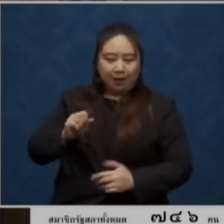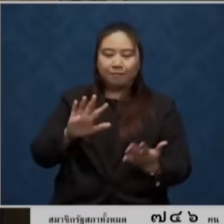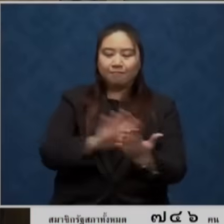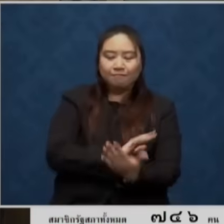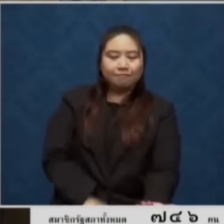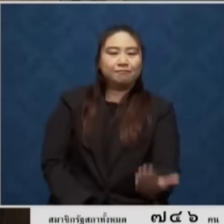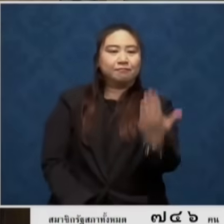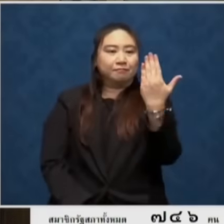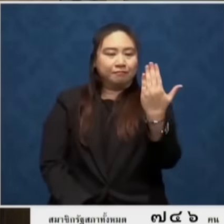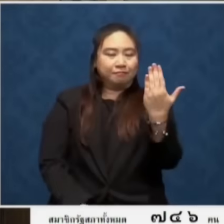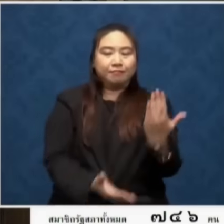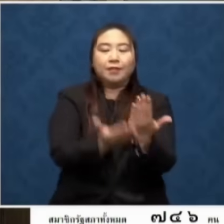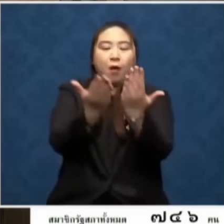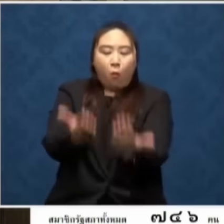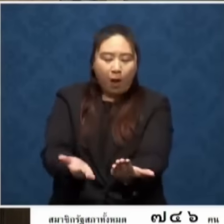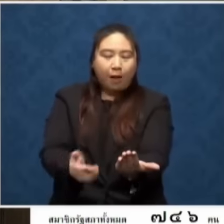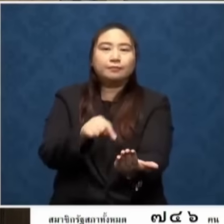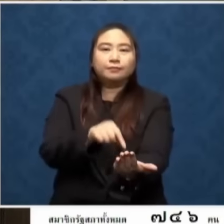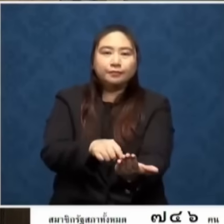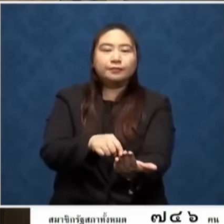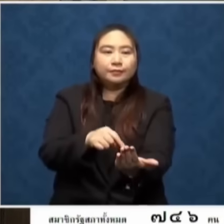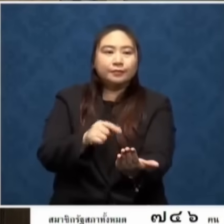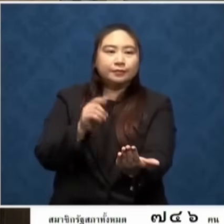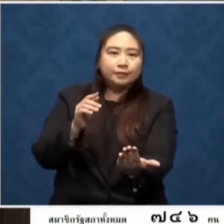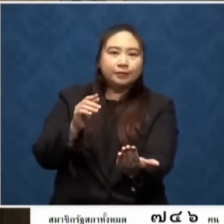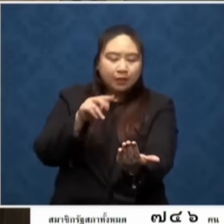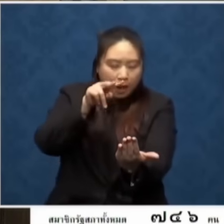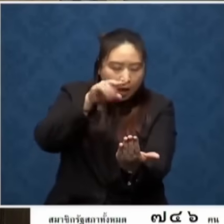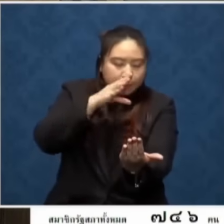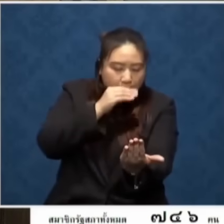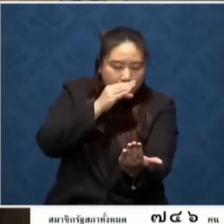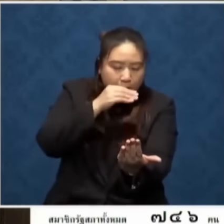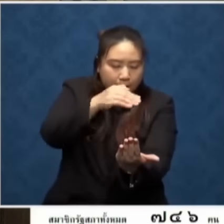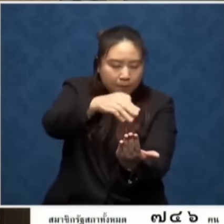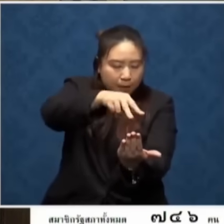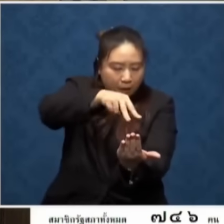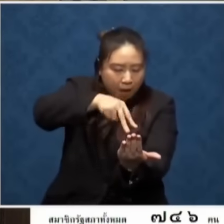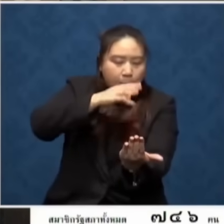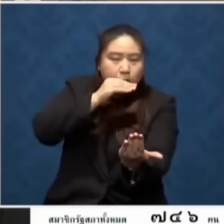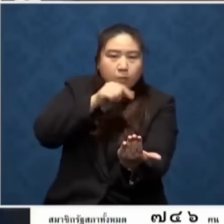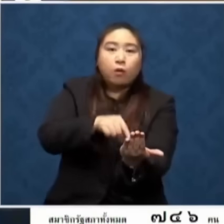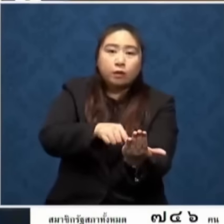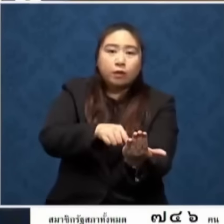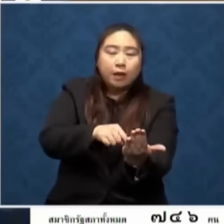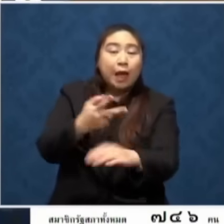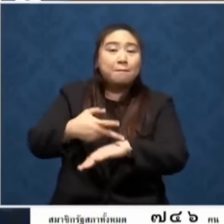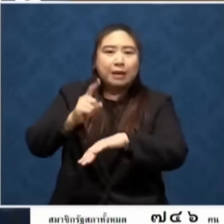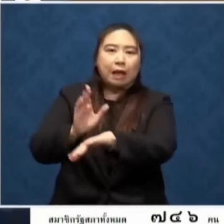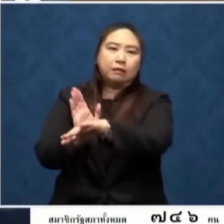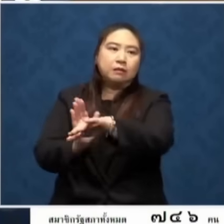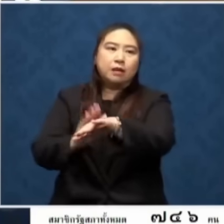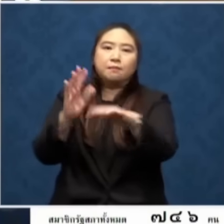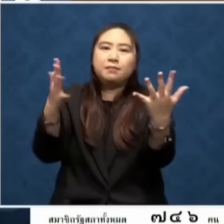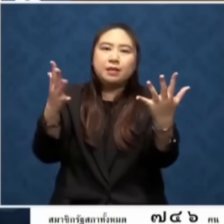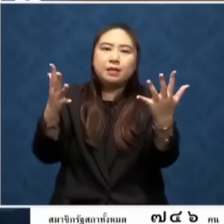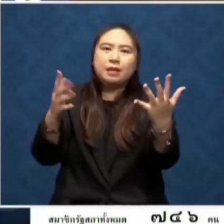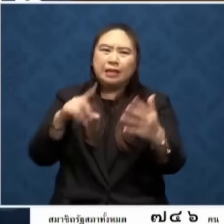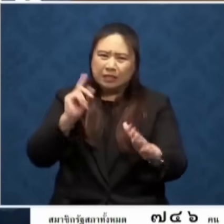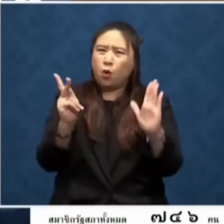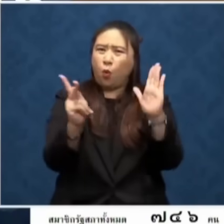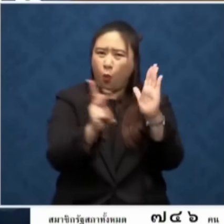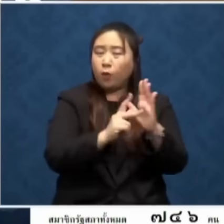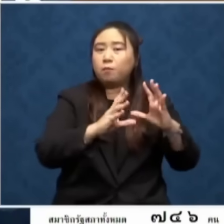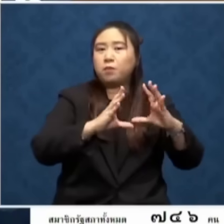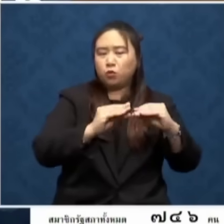ขึ้นมาถึงก็วางจอแล้วแอคชั่นแล้วก็อ่านกันไปประธานไม่เคยติ่งซึ่งทั้งหมดมันผิดข้อบังคับการ